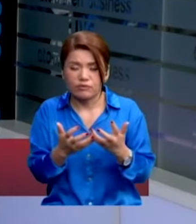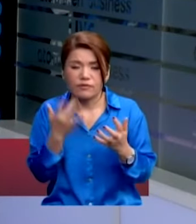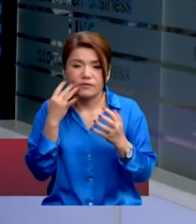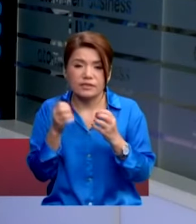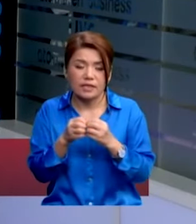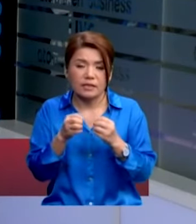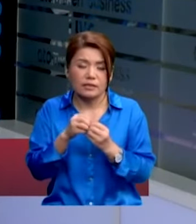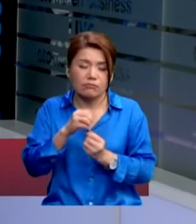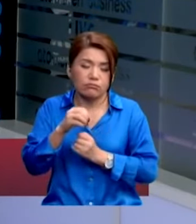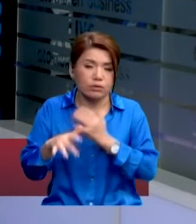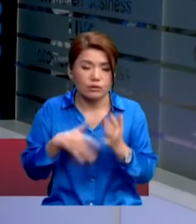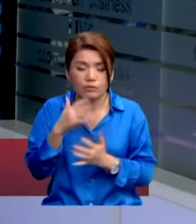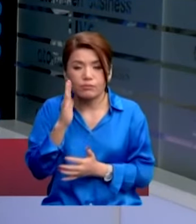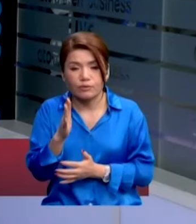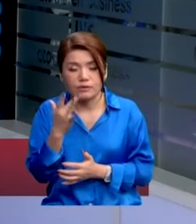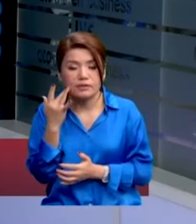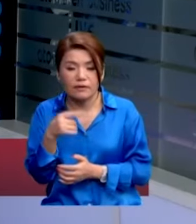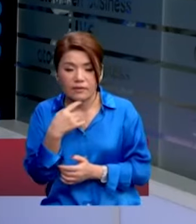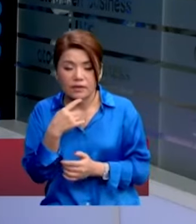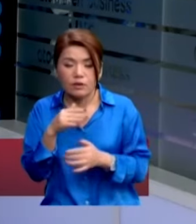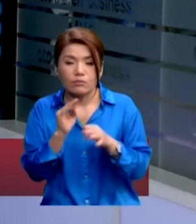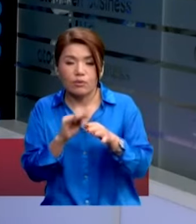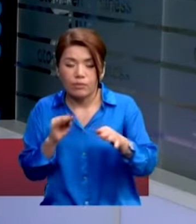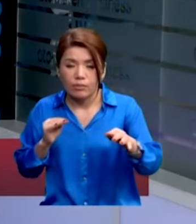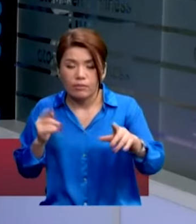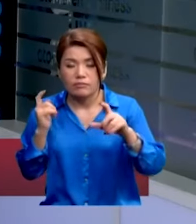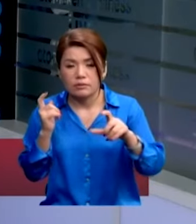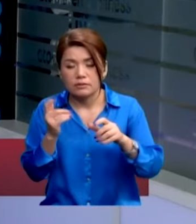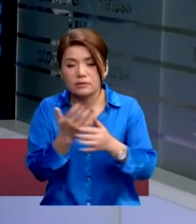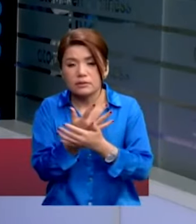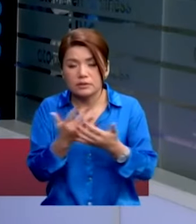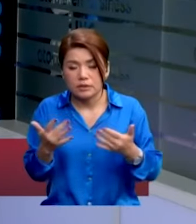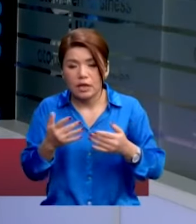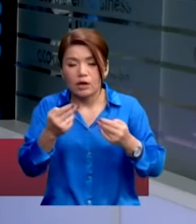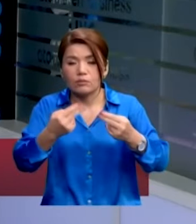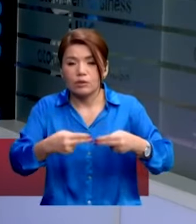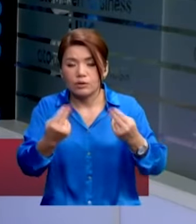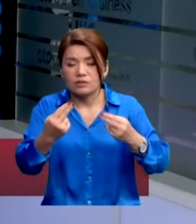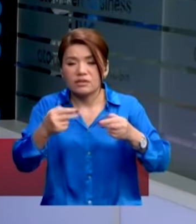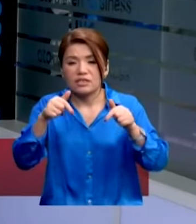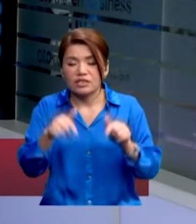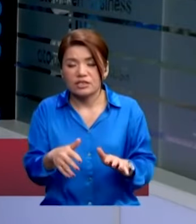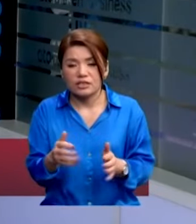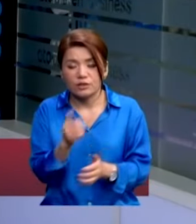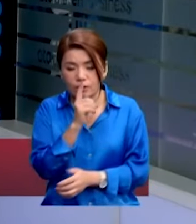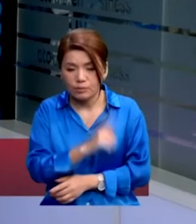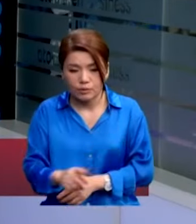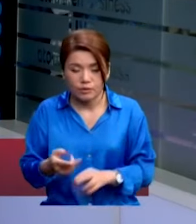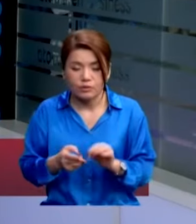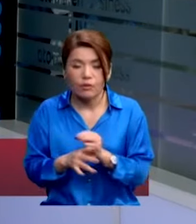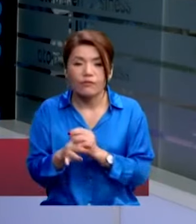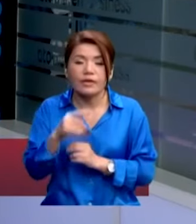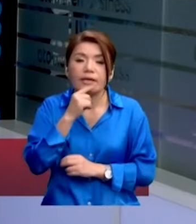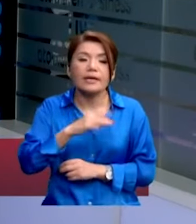транспортным коллапса а проблему со скоплением фур на пунктах пропуска не решит в качестве примера они приводят ситуацию в